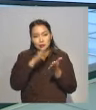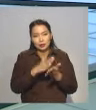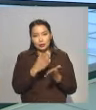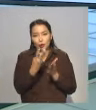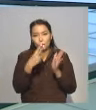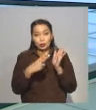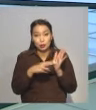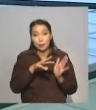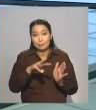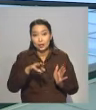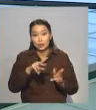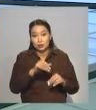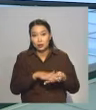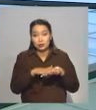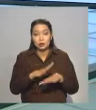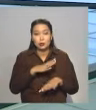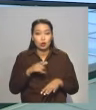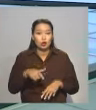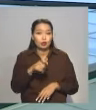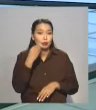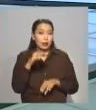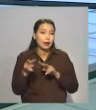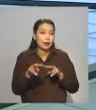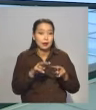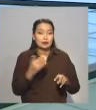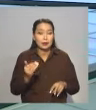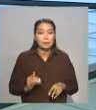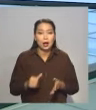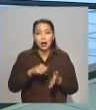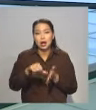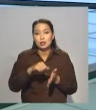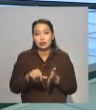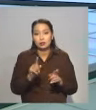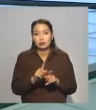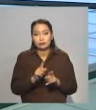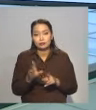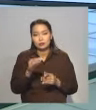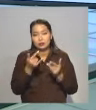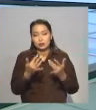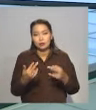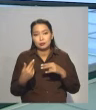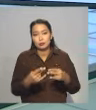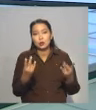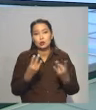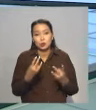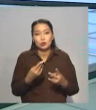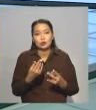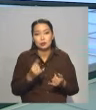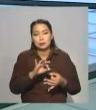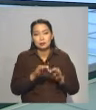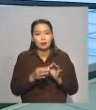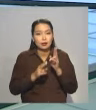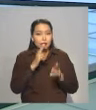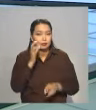37 миллион теңге бөлініпті. Жол сапасын қадағалайтын мекеме мердігерден асфальтты тегістеуді талап етіп отыр. Мәселенің мән-жайын тілшіміз